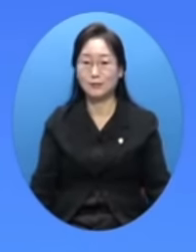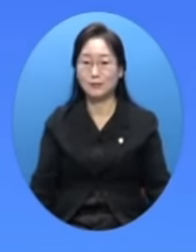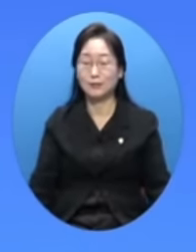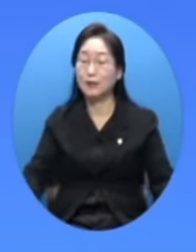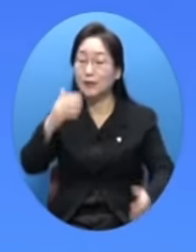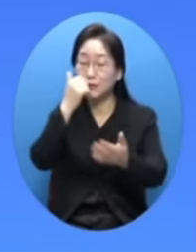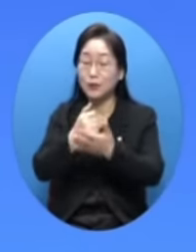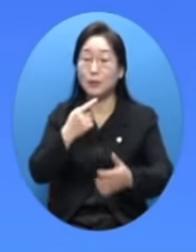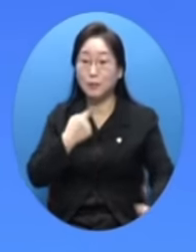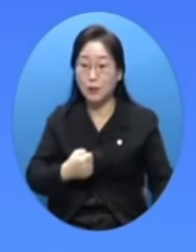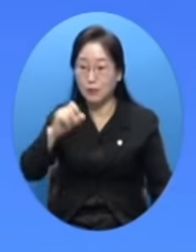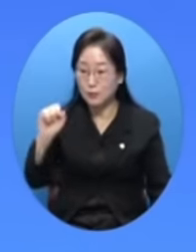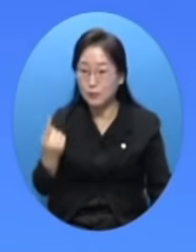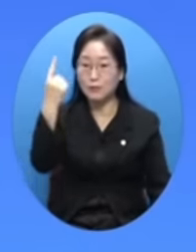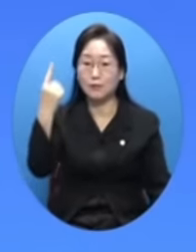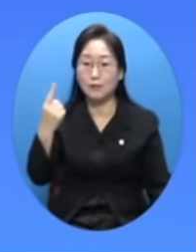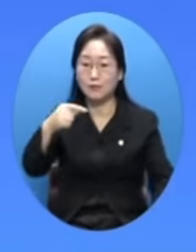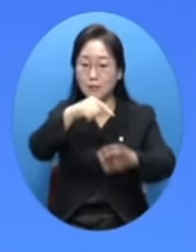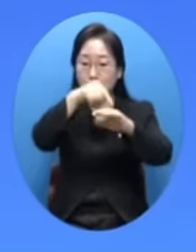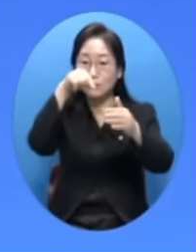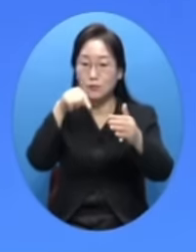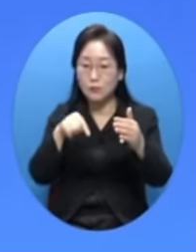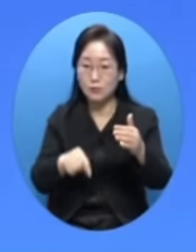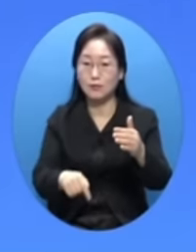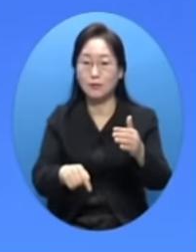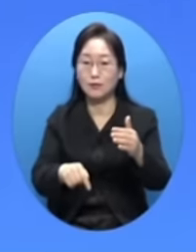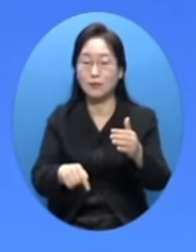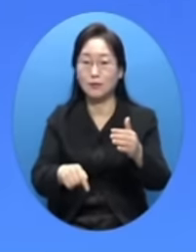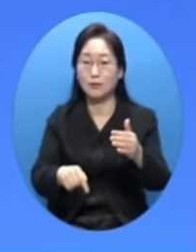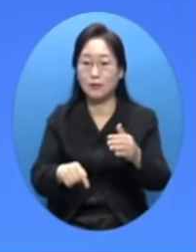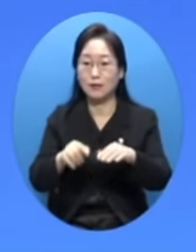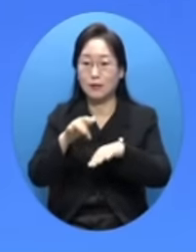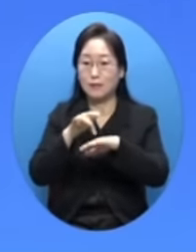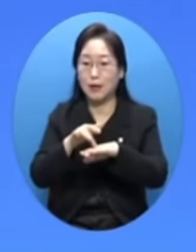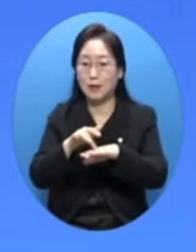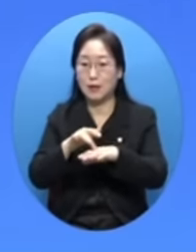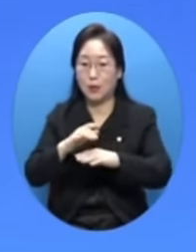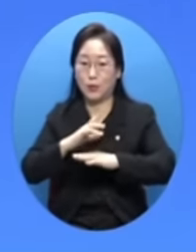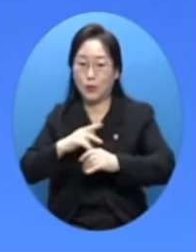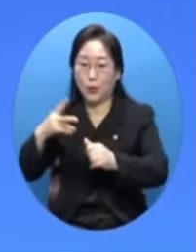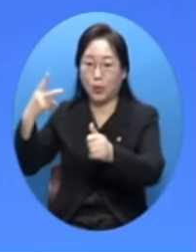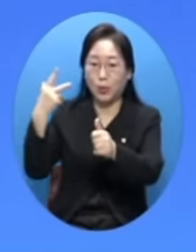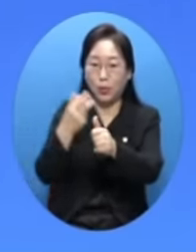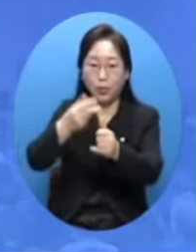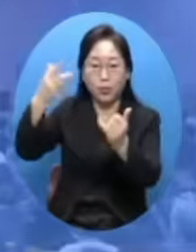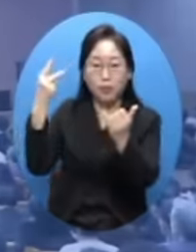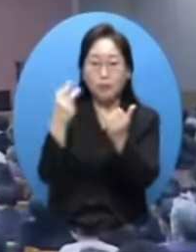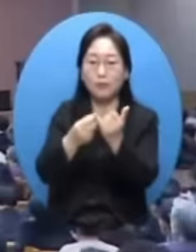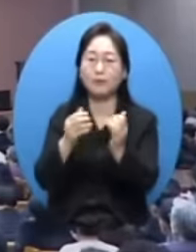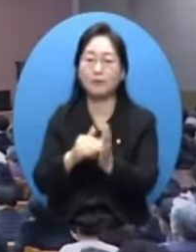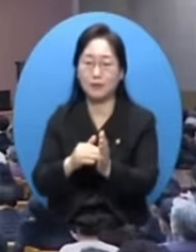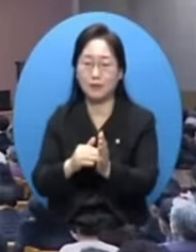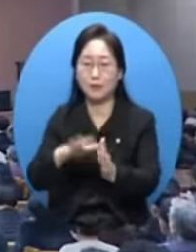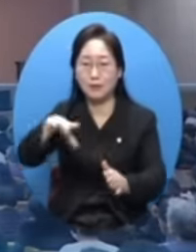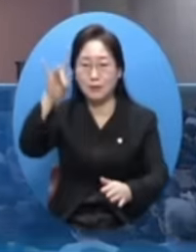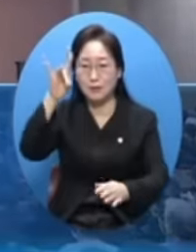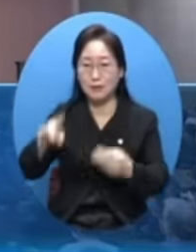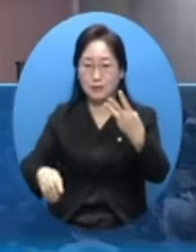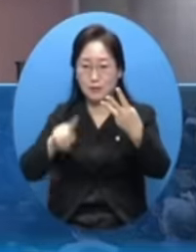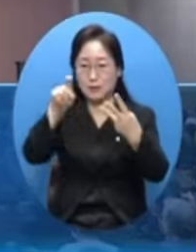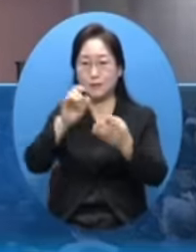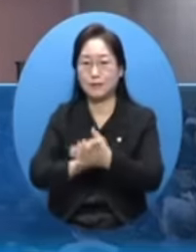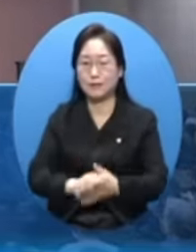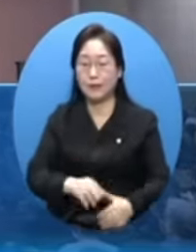죄를 짓는 그 순간 그 마음에 마귀가 두려움을 심어 주었습니다 창세기 3장 10절입니다